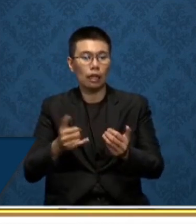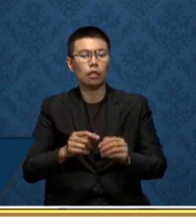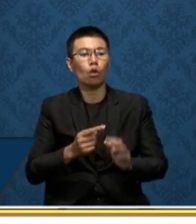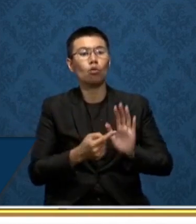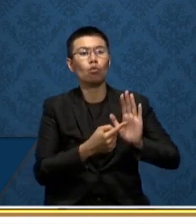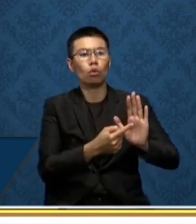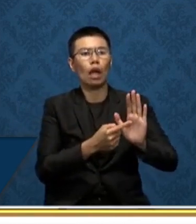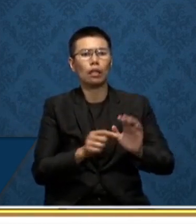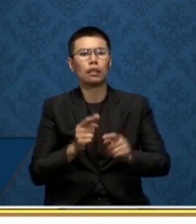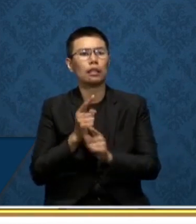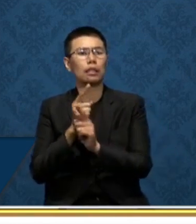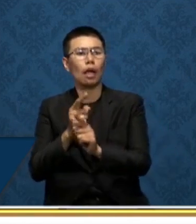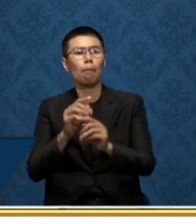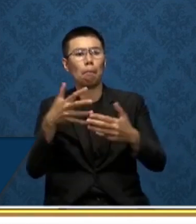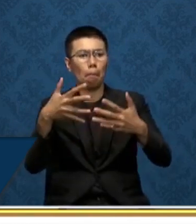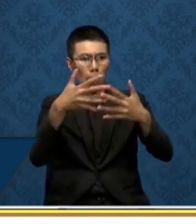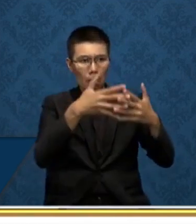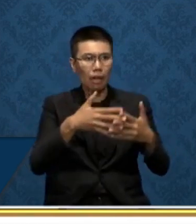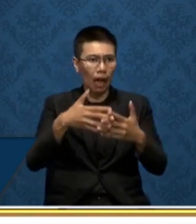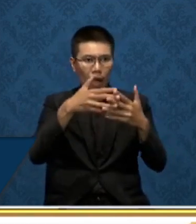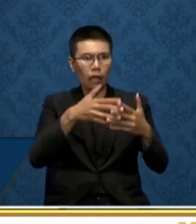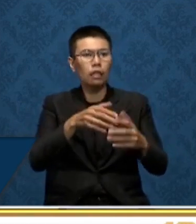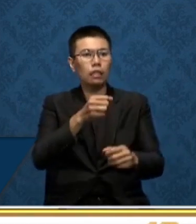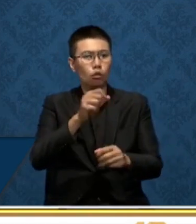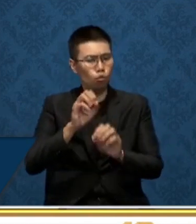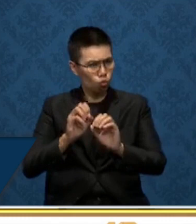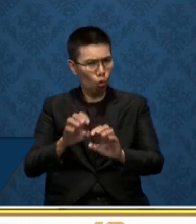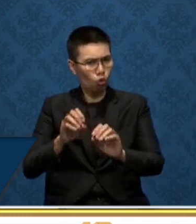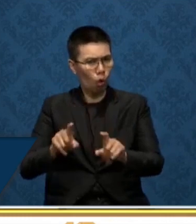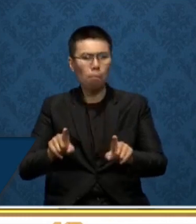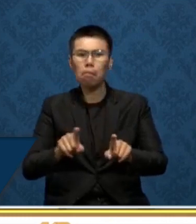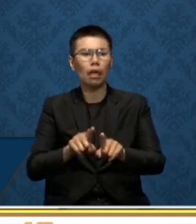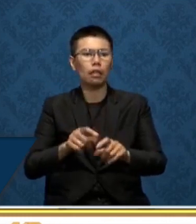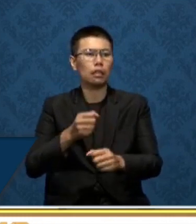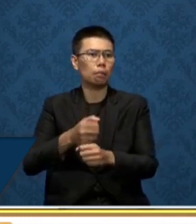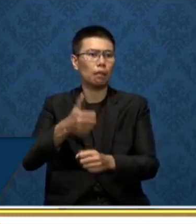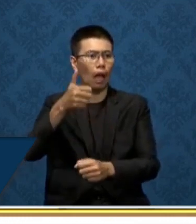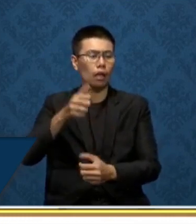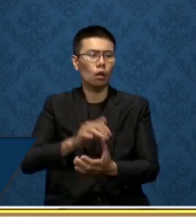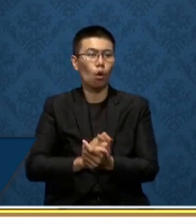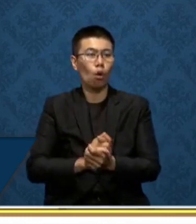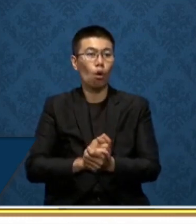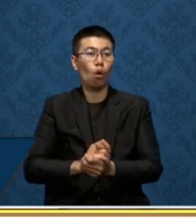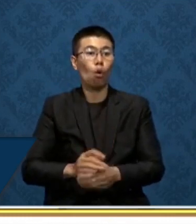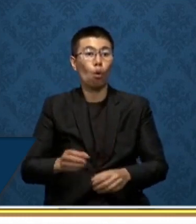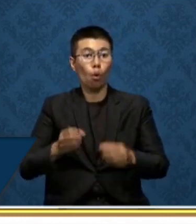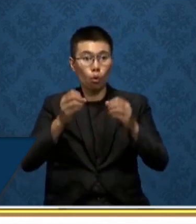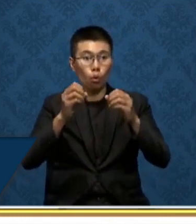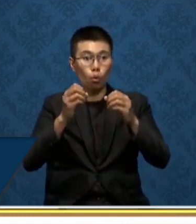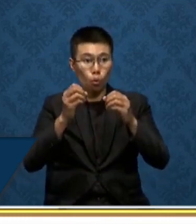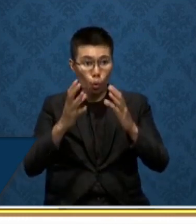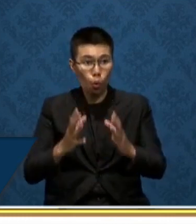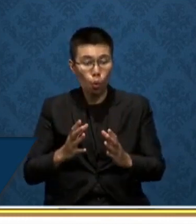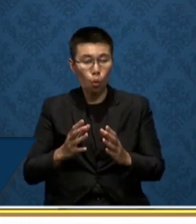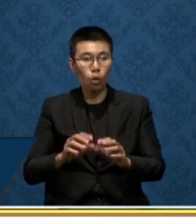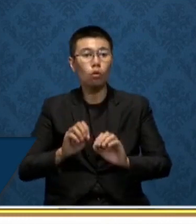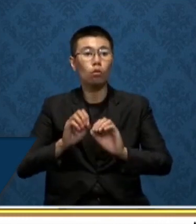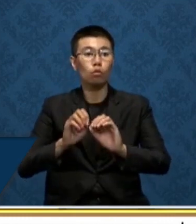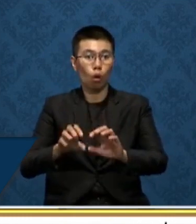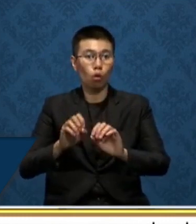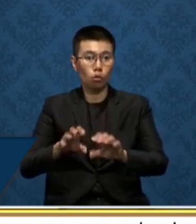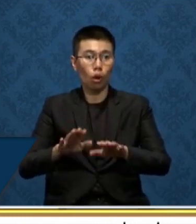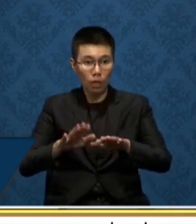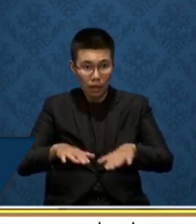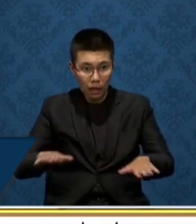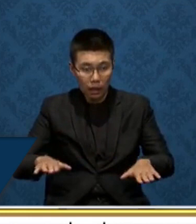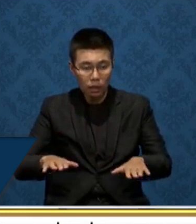หาล่วงละเมิดทางเพศได้แล้วก็อย่างน้อยเนี่ยก็คือต้องให้คุณครูเนี่ยให้ความรู้คุณครูด้วยนะครับคอยสอดส่องเด็กๆด้ว